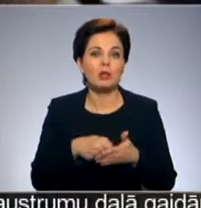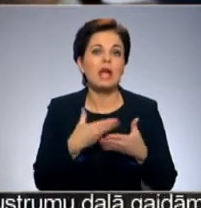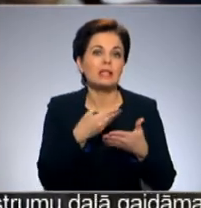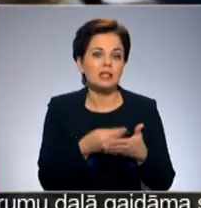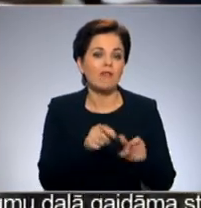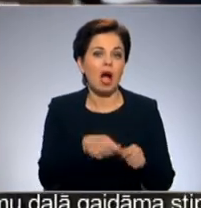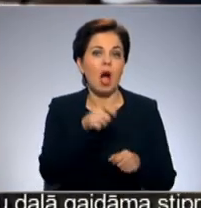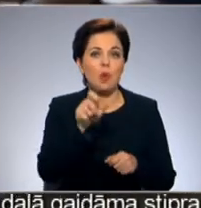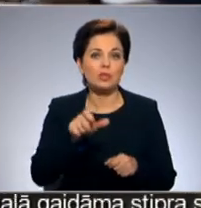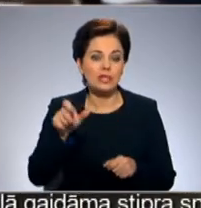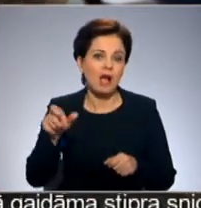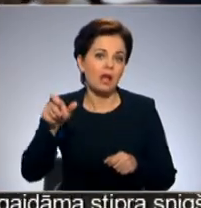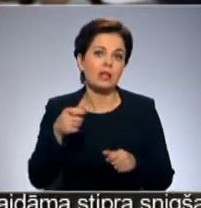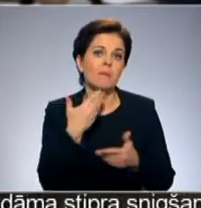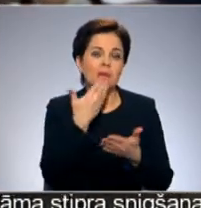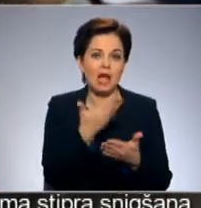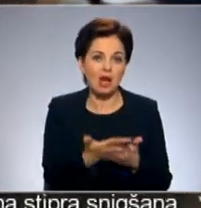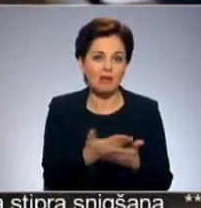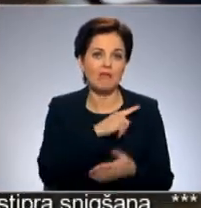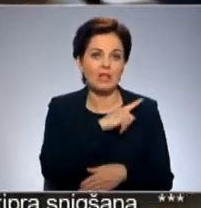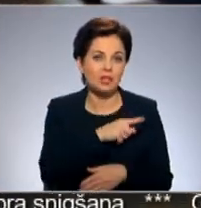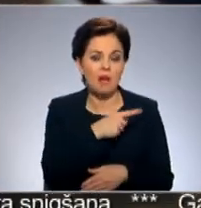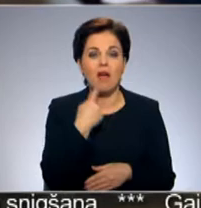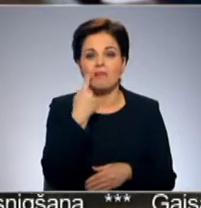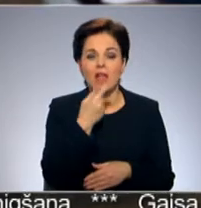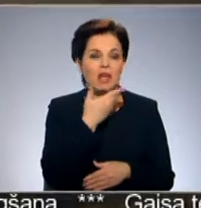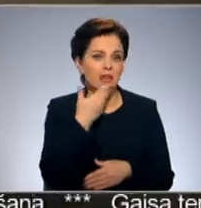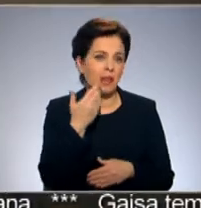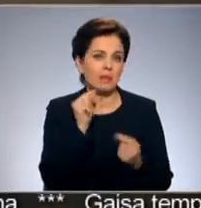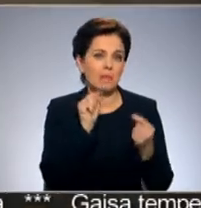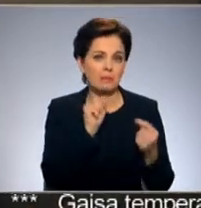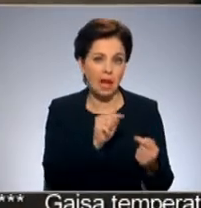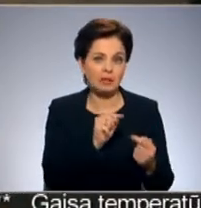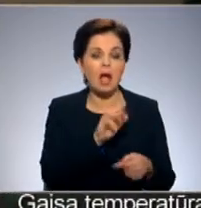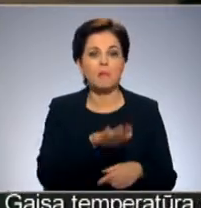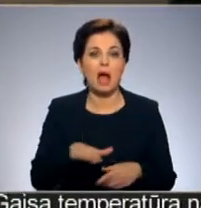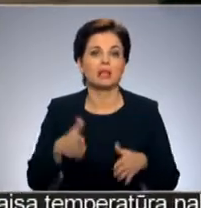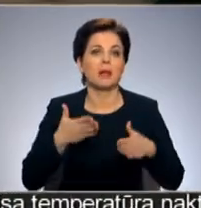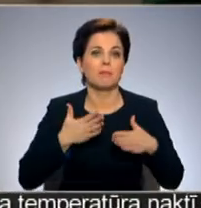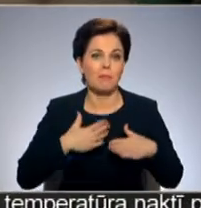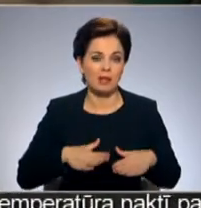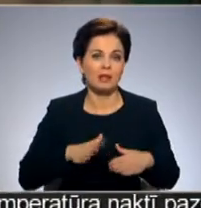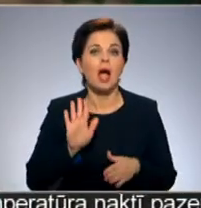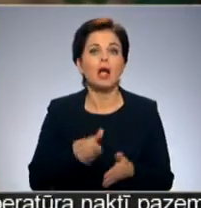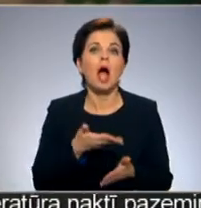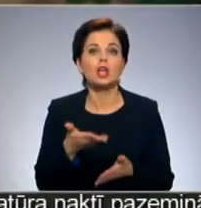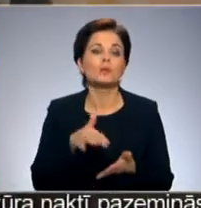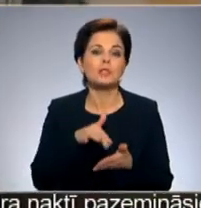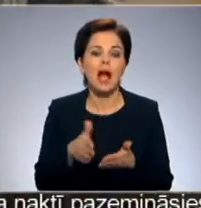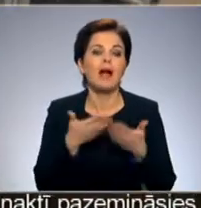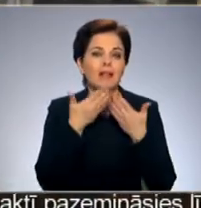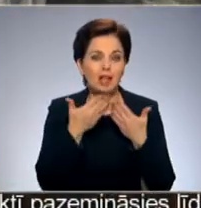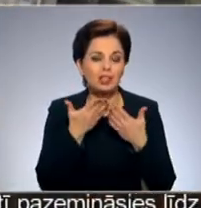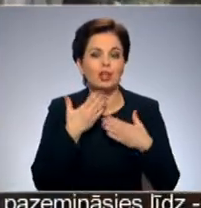es piedāvāju šo iespēju, un neviena nebija pretī, jo tiešām patīk bērniem. Kā jums gāja lasīšana?